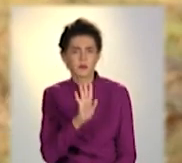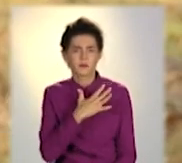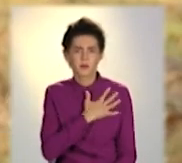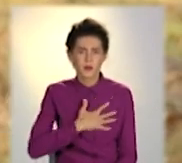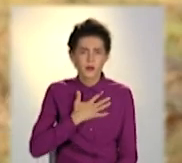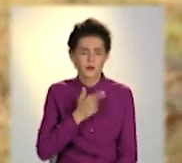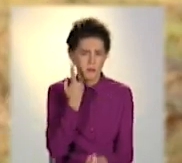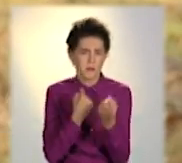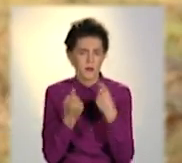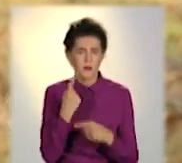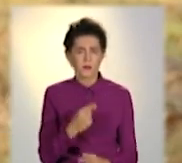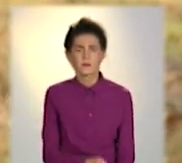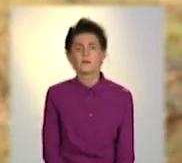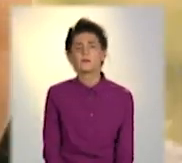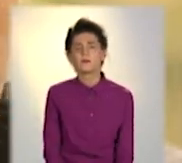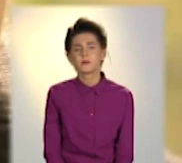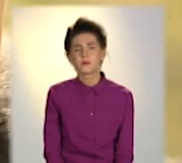тяжело.